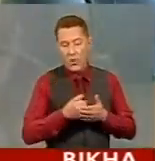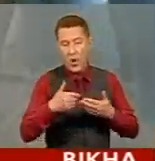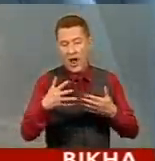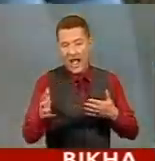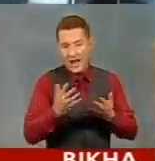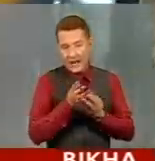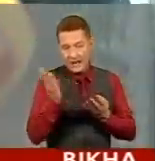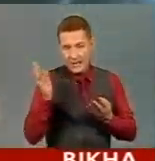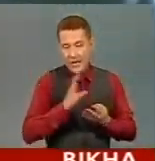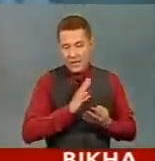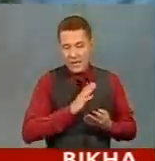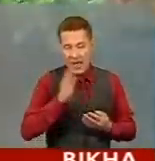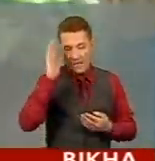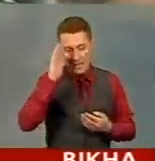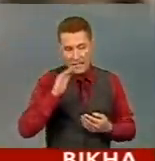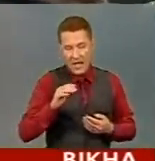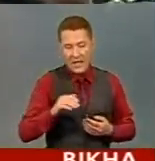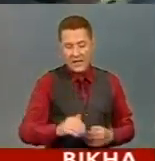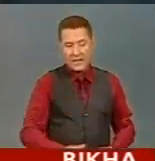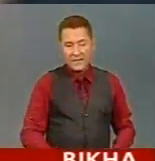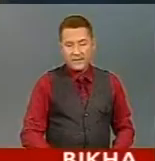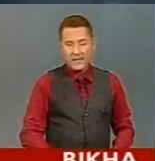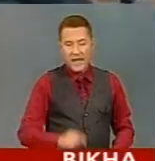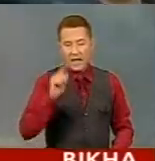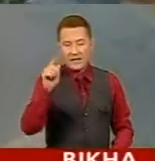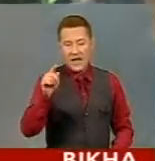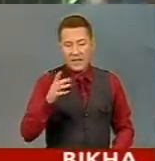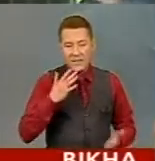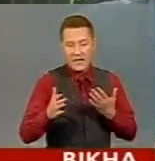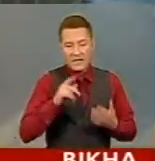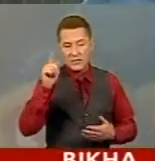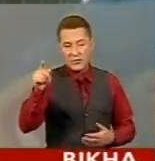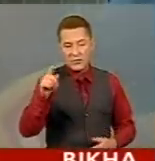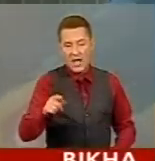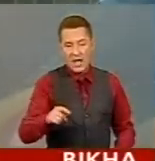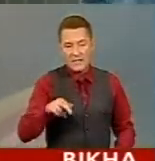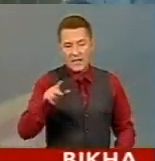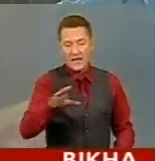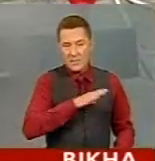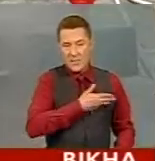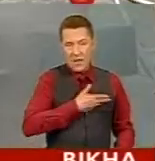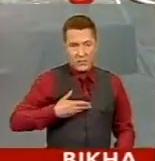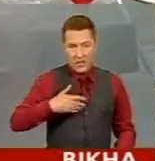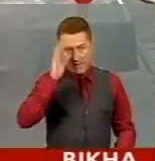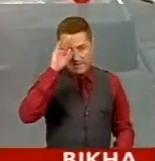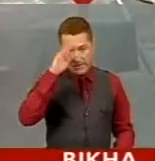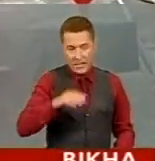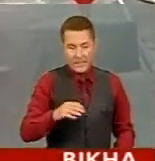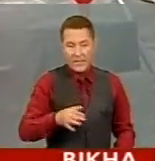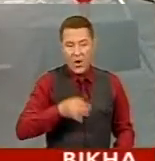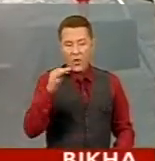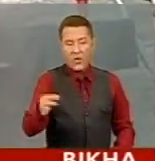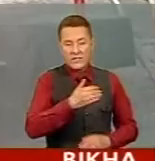вода. Тут же, виходить, вище, а там ніже, ніже, ніже. Тобто там взагалі, якщо туди зайти, там, мабуть, було отак води. Ось це околиця